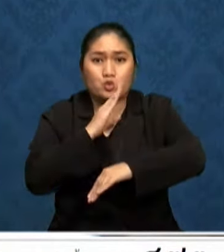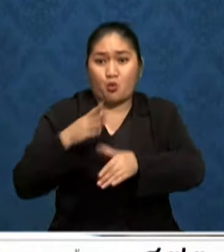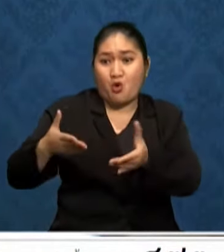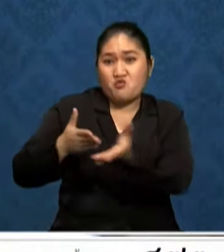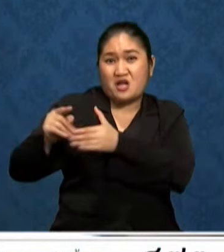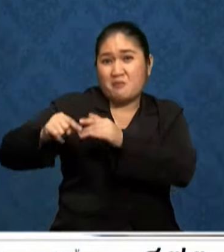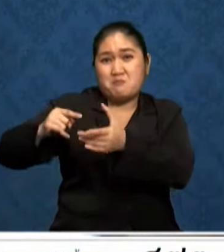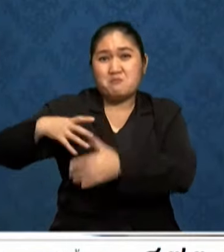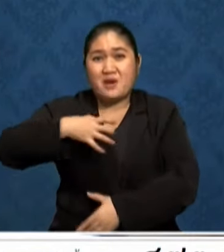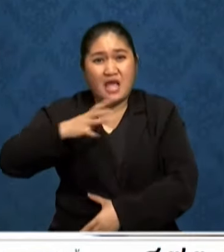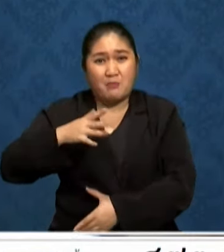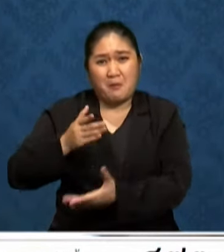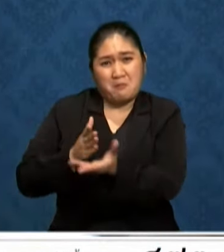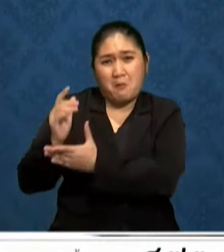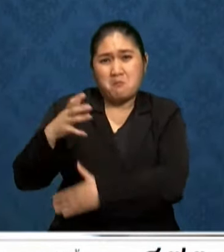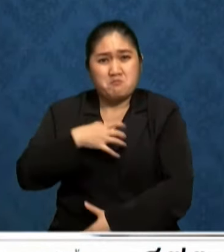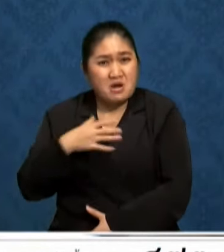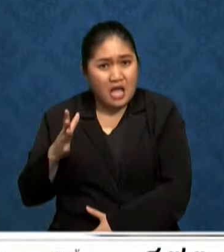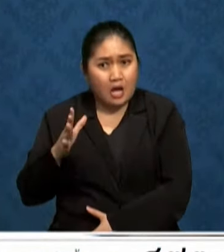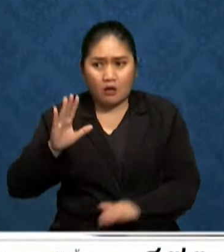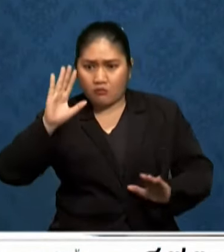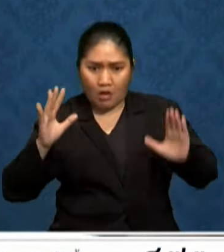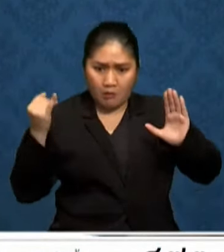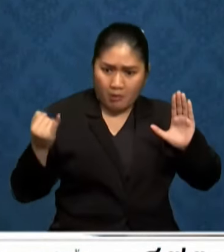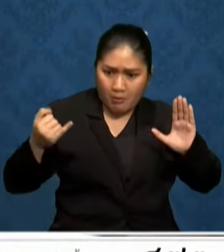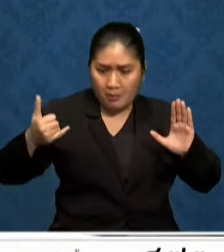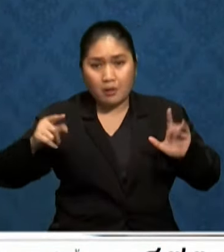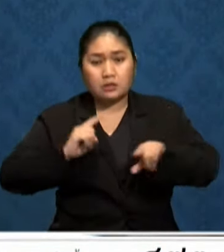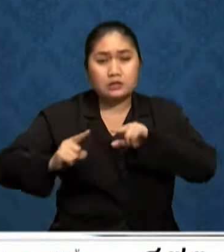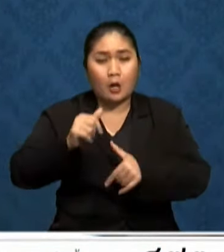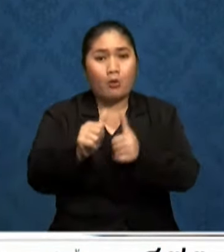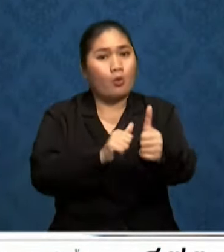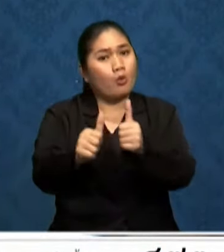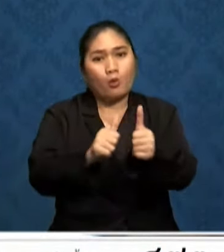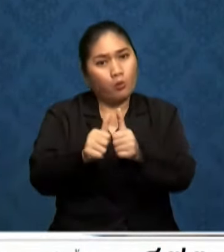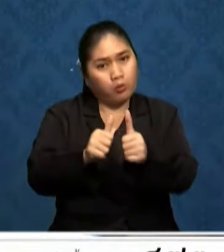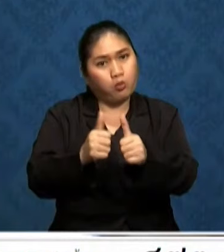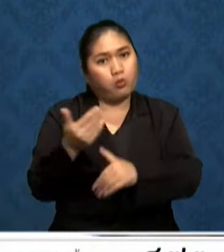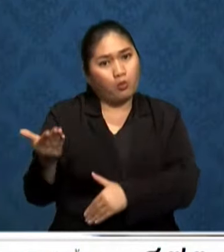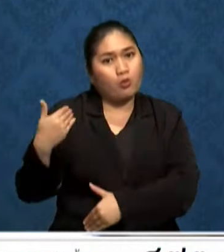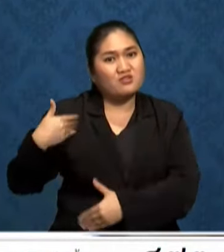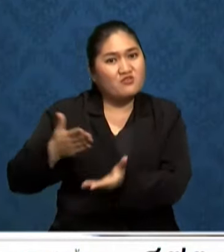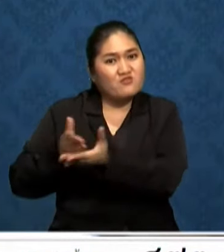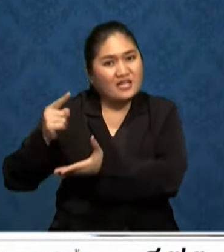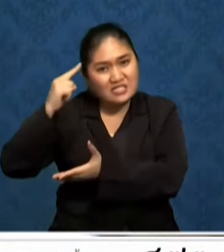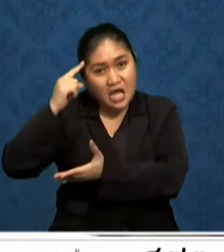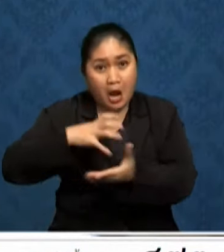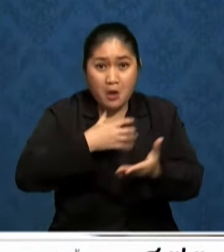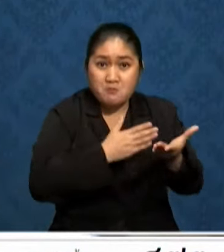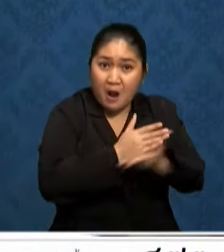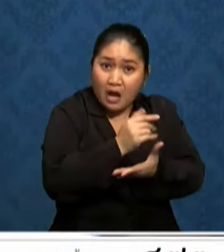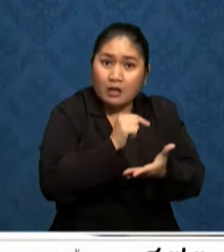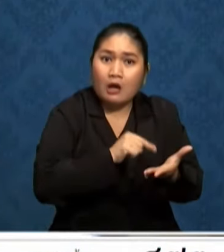ประชามติผ่านนั้นมีความได้เปรียบอย่ไม่เป็ทำในการแ่งขันกับฝ่ายที่อยากจะ็ประชามติผ่าน